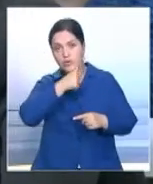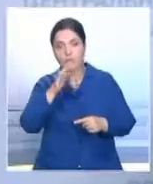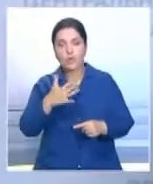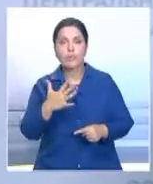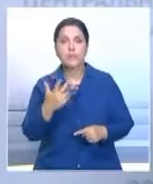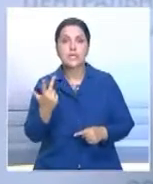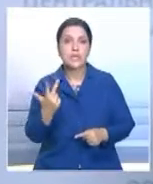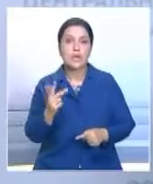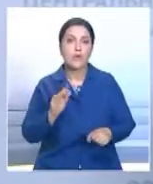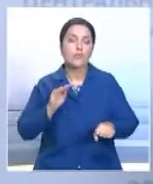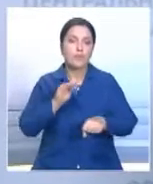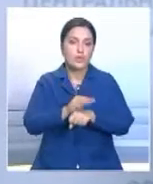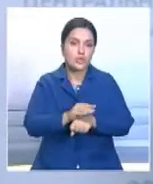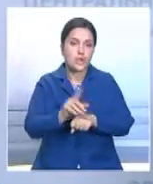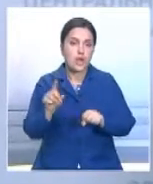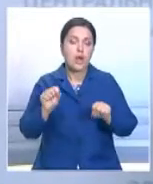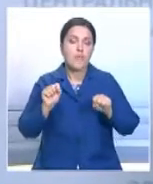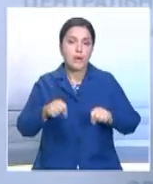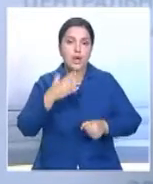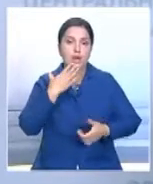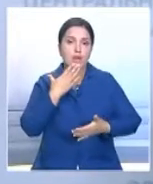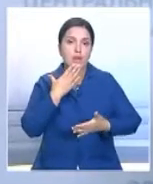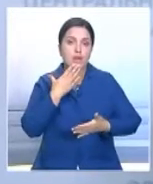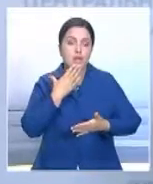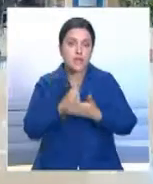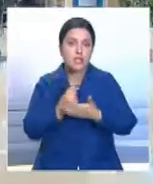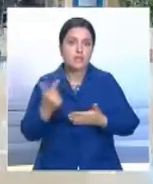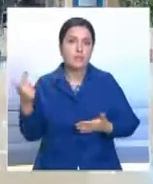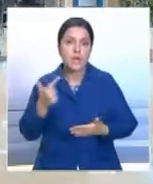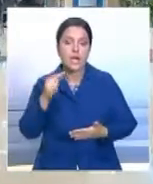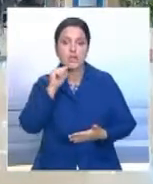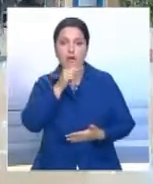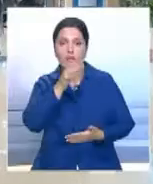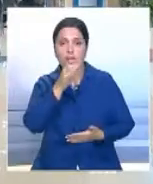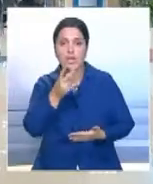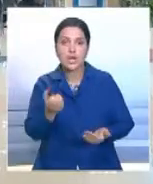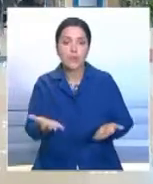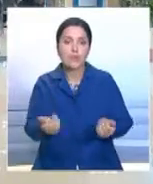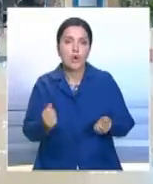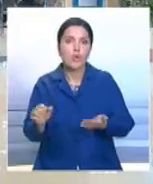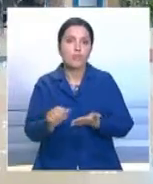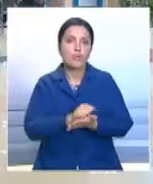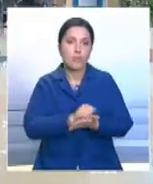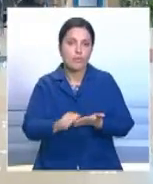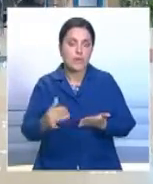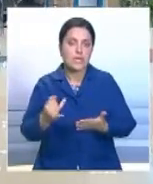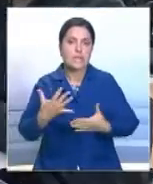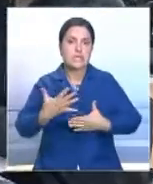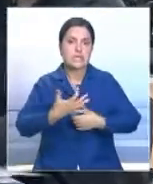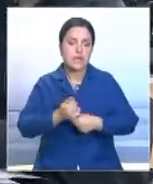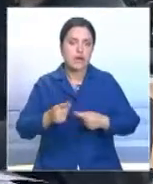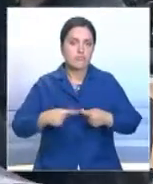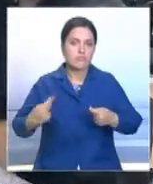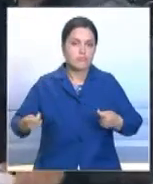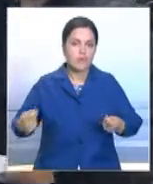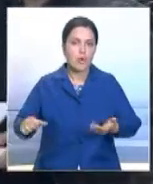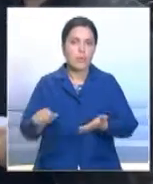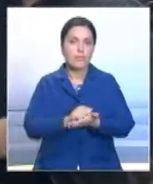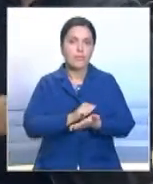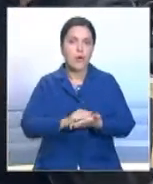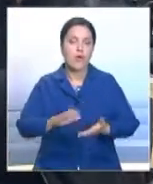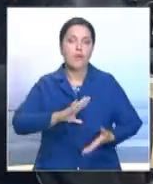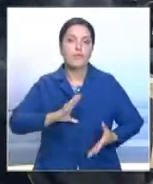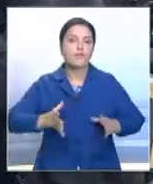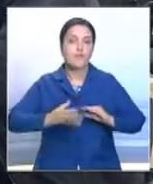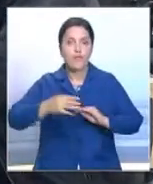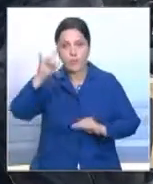на 53 больше. Это позволит нашим соотечественникам экономить время на получение необходимых бумаг и сократит